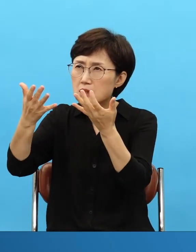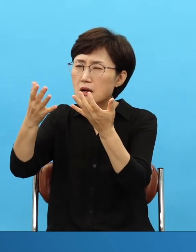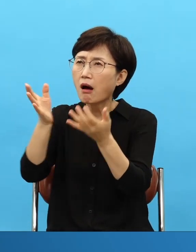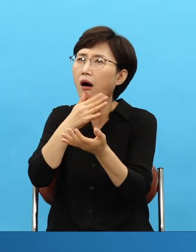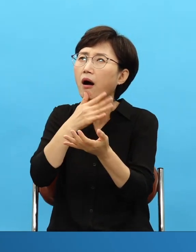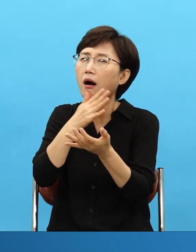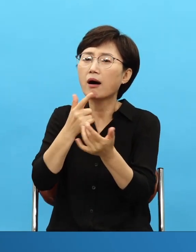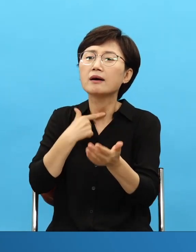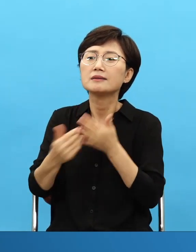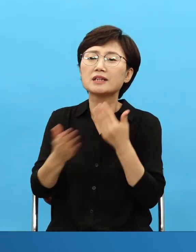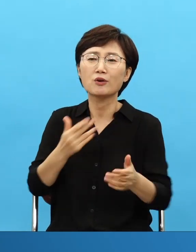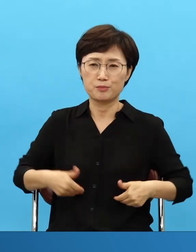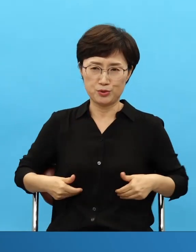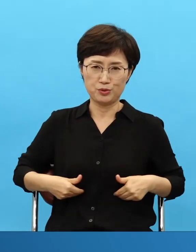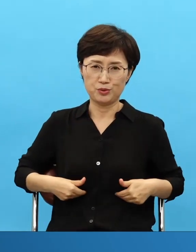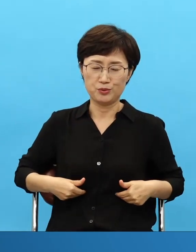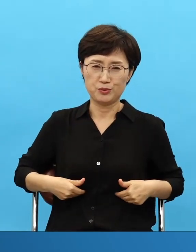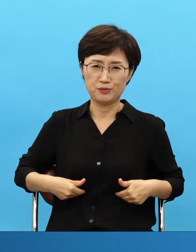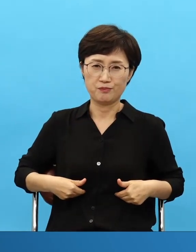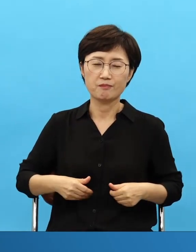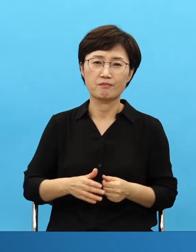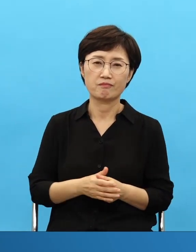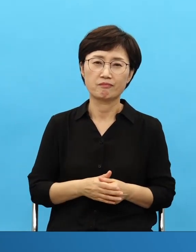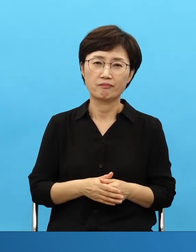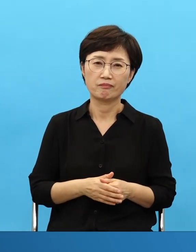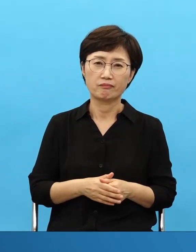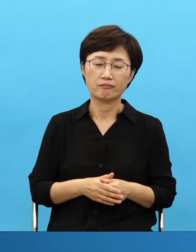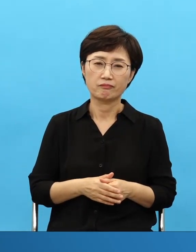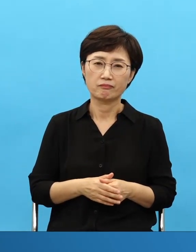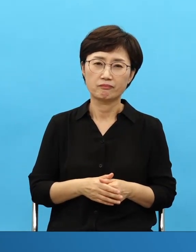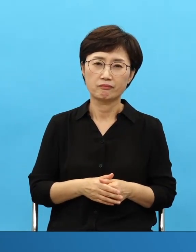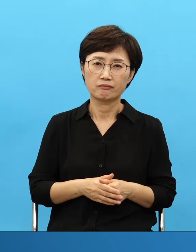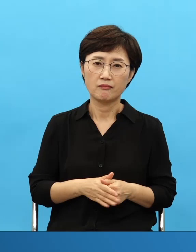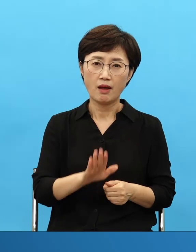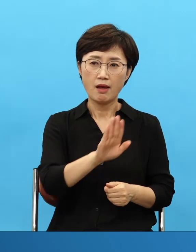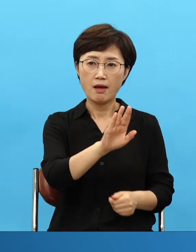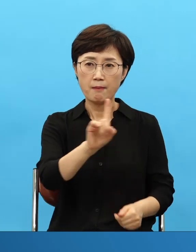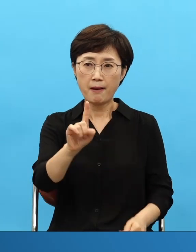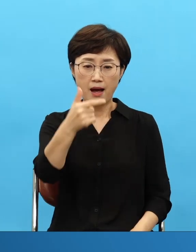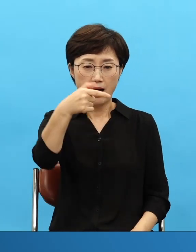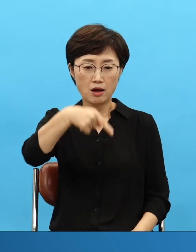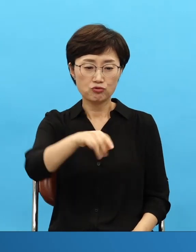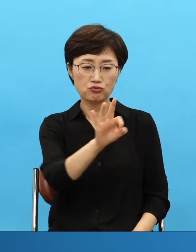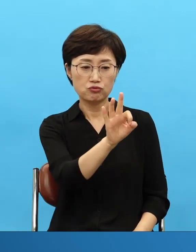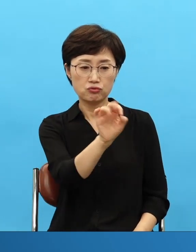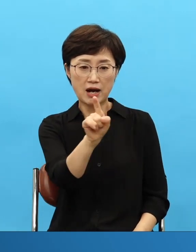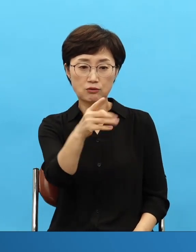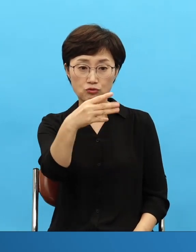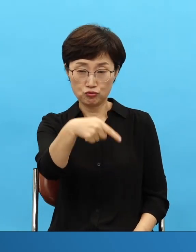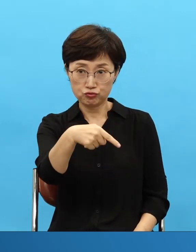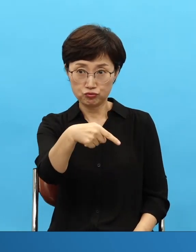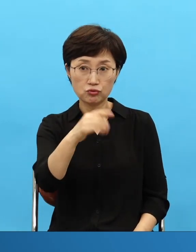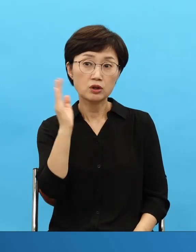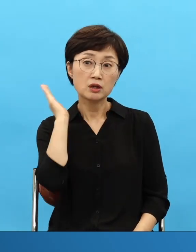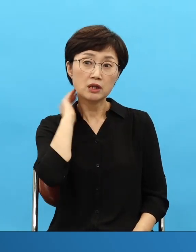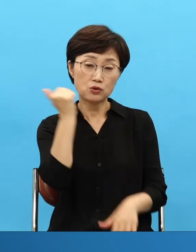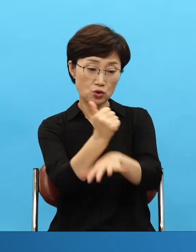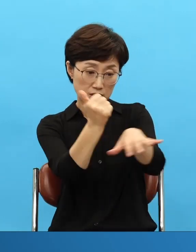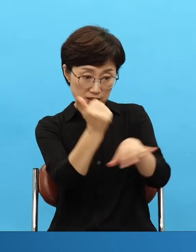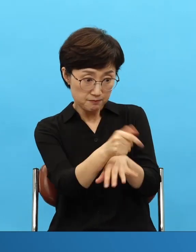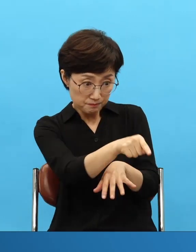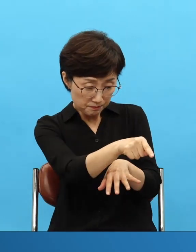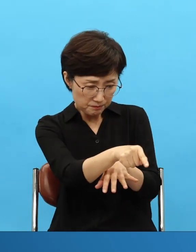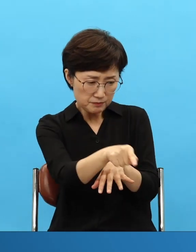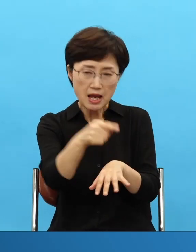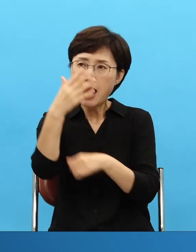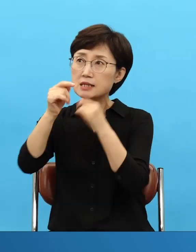you must experience this. You must realize to yourself, oh, this is the work of God. 우리 바누아투 대통령과 팀들이 이 축복